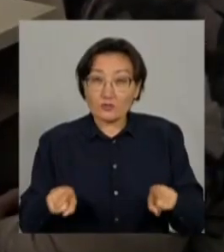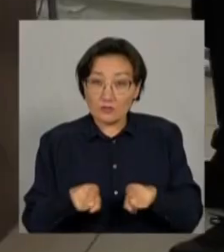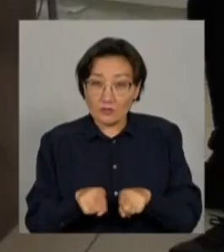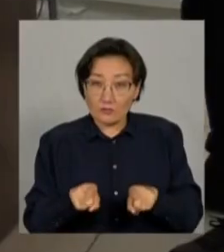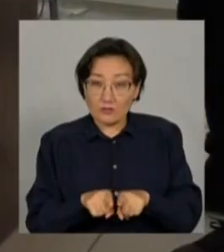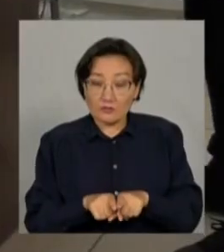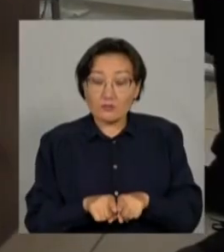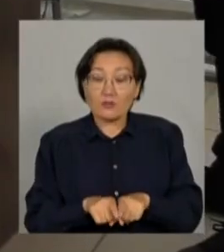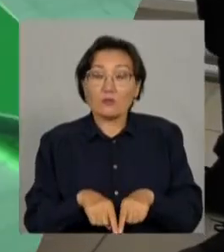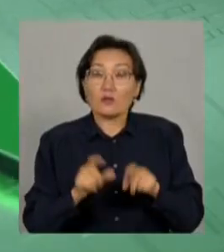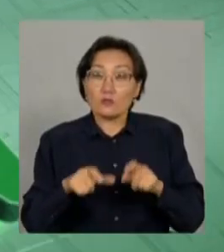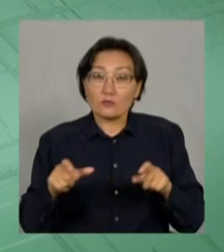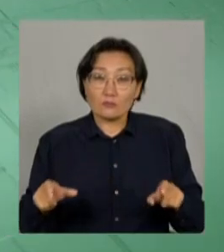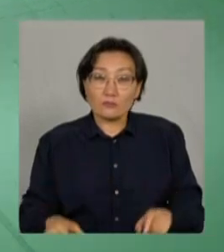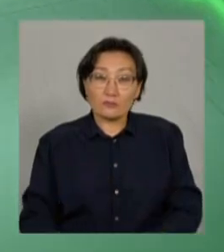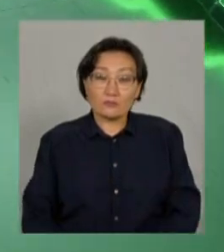уловки злоумышленников?